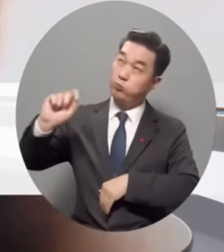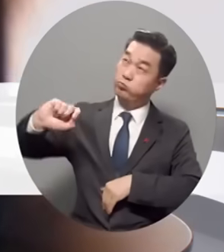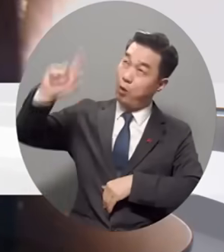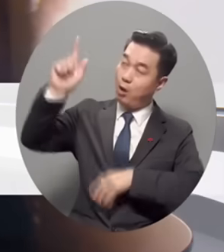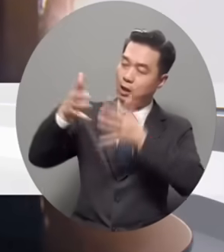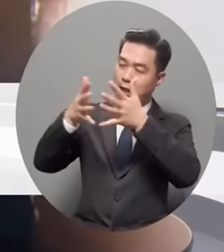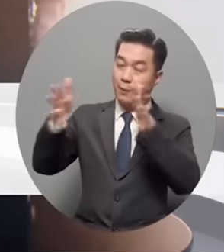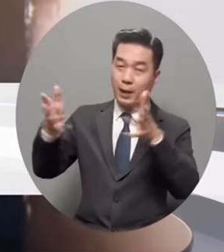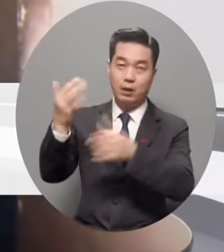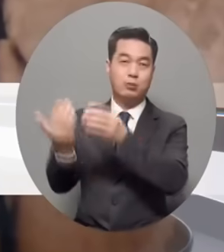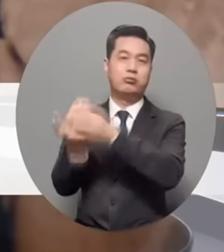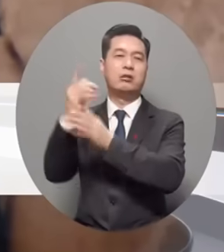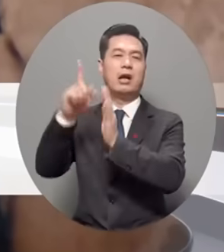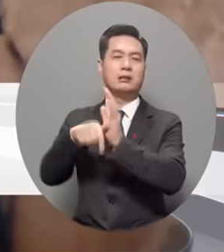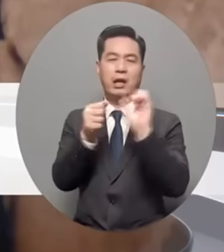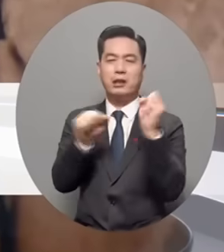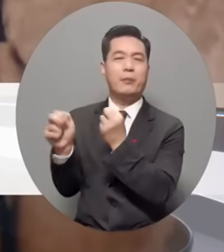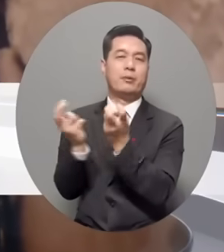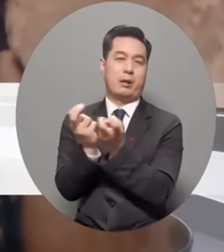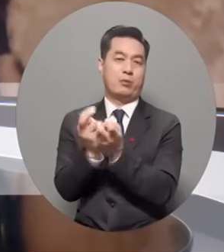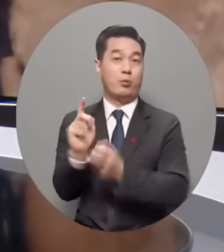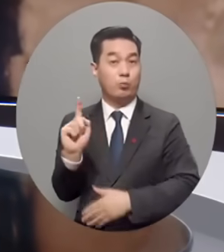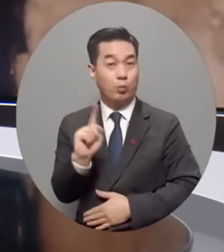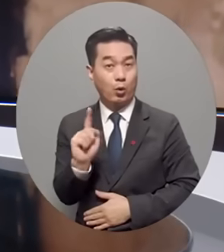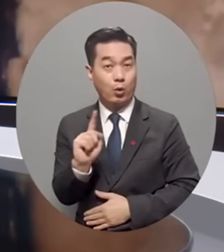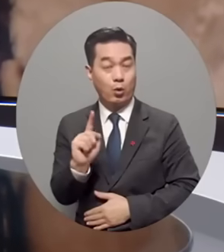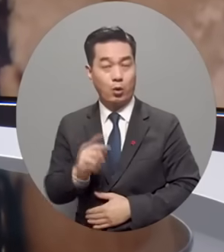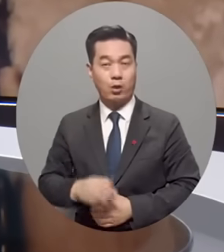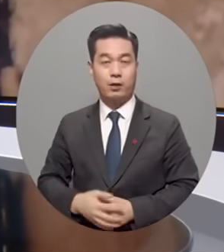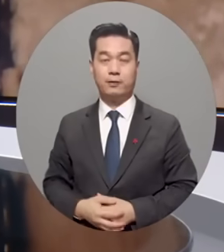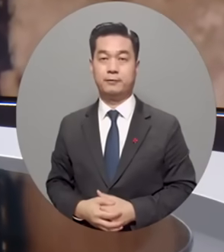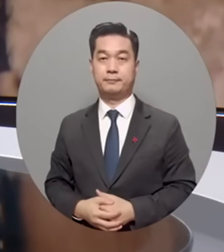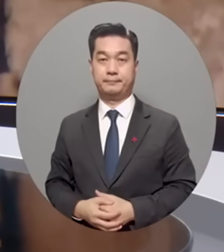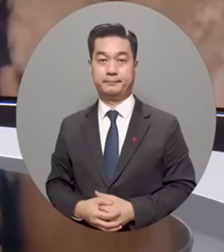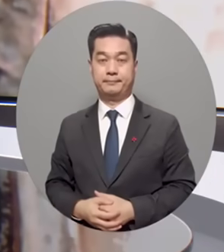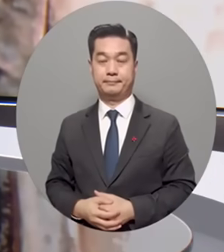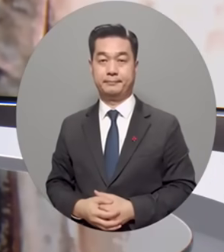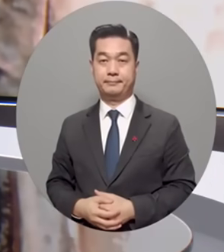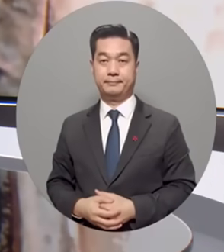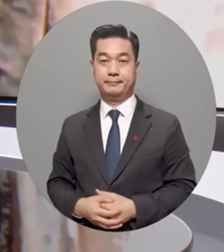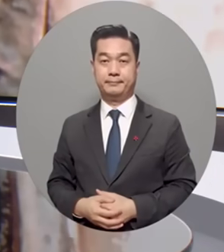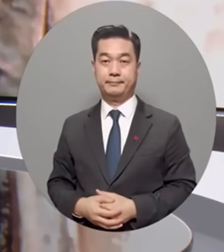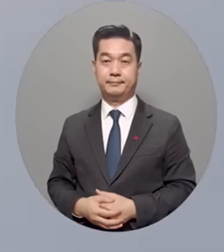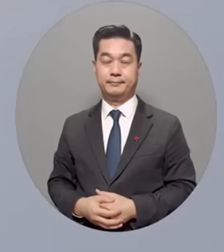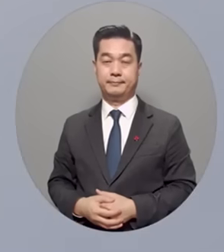때 어떻게 대피를 해야 하는지 송정훈 기자가 전해드리겠습니다.